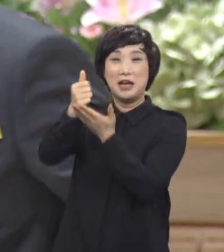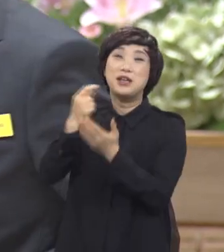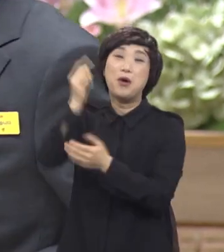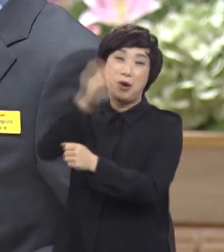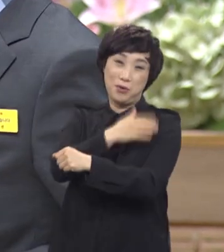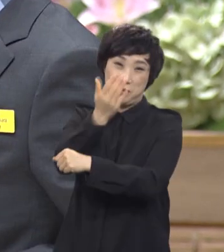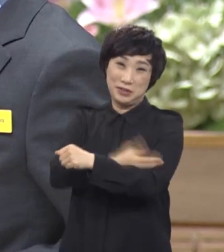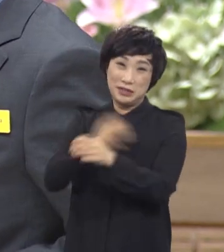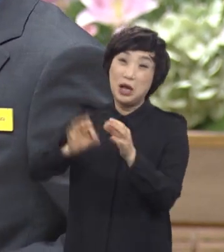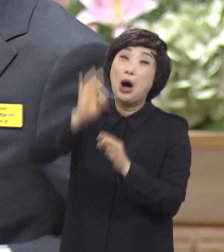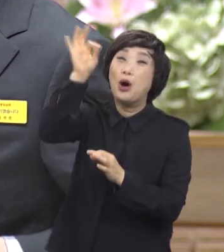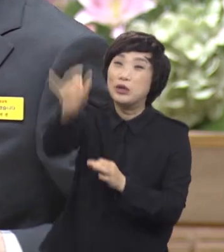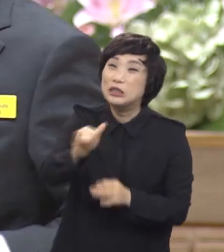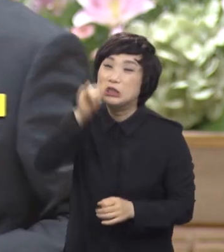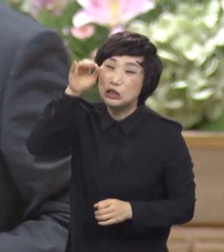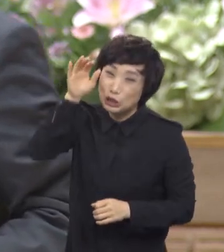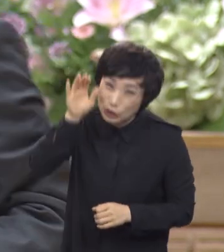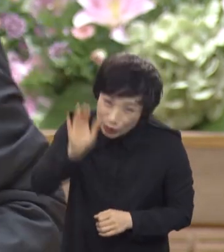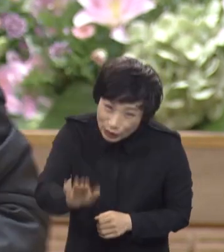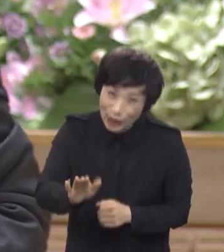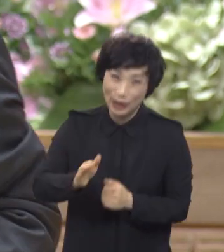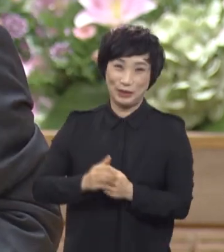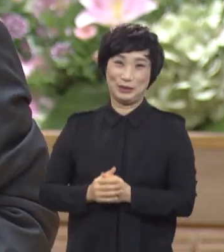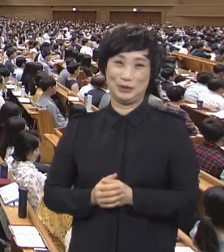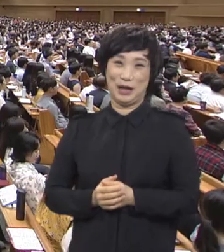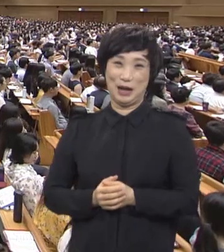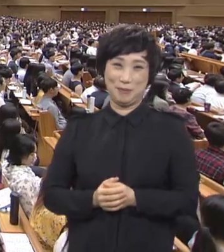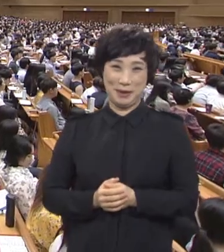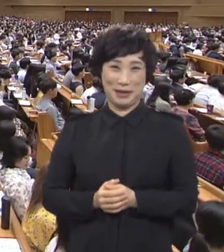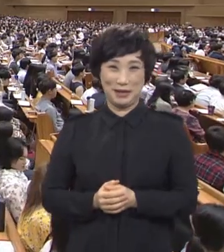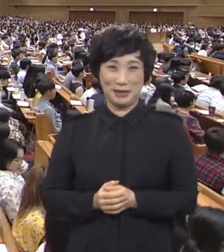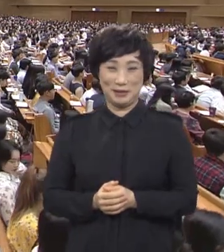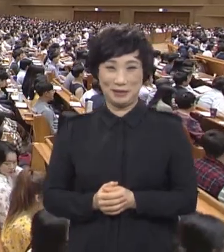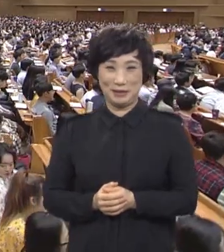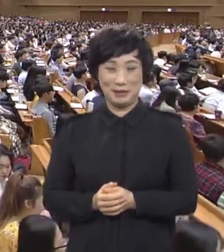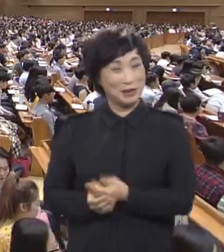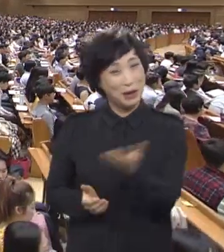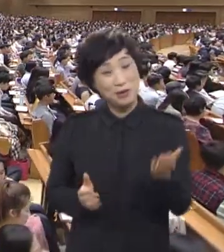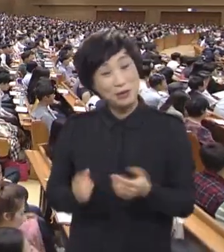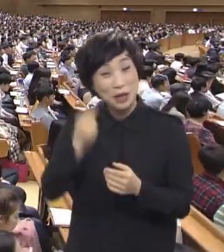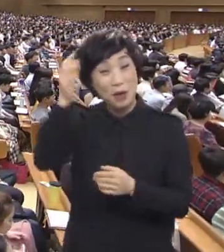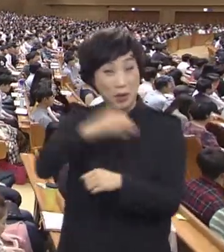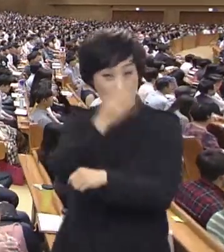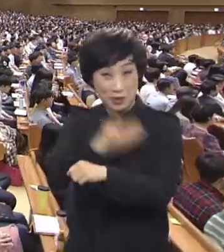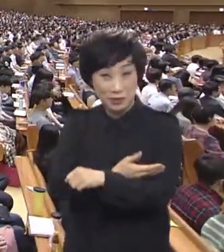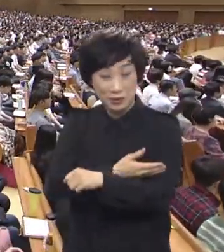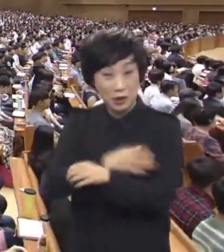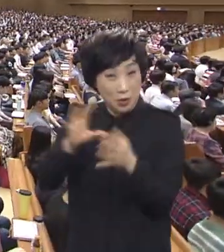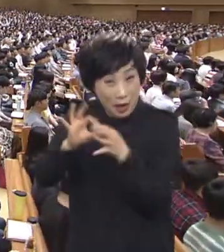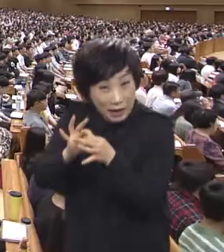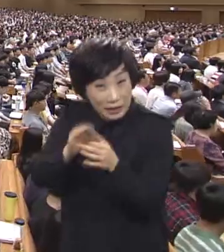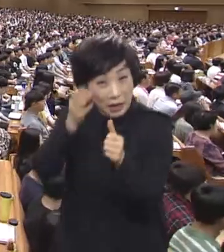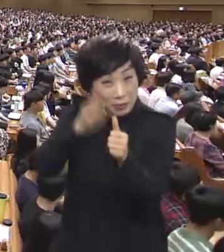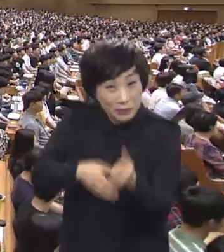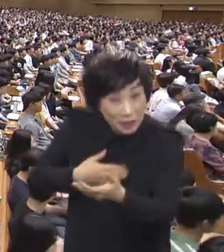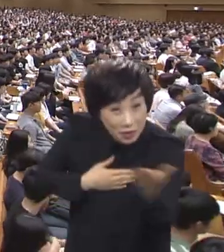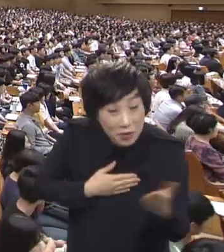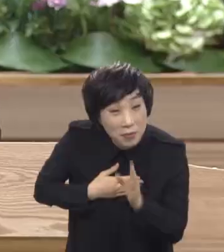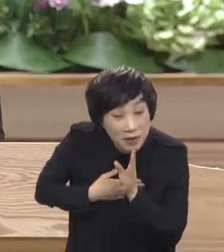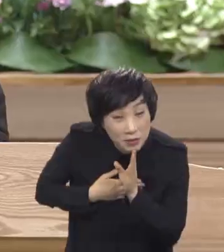권능이 세세토록 있느니라 절대 영광과 권능에 속하기를 바라거든